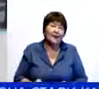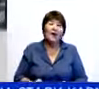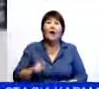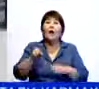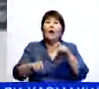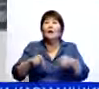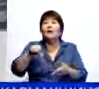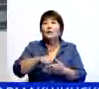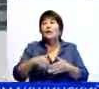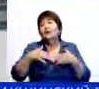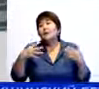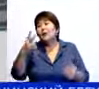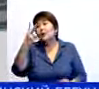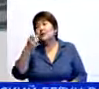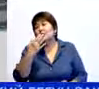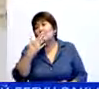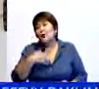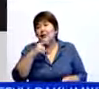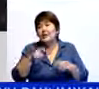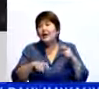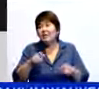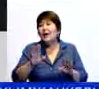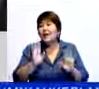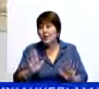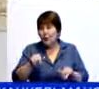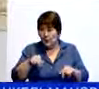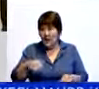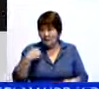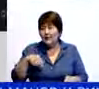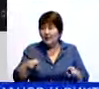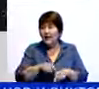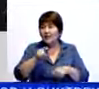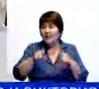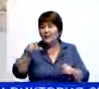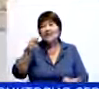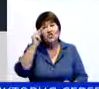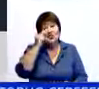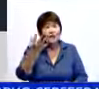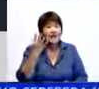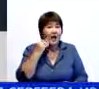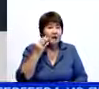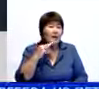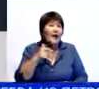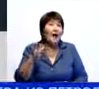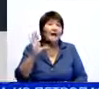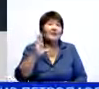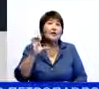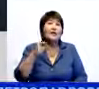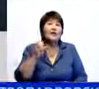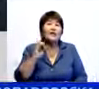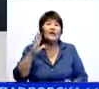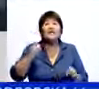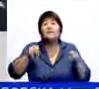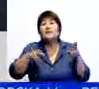марафоне приняли участие свыше 200 любителей бега. Не только местные, были также марафонцы из Шымкента и Алматы. А Виктория Сергеева